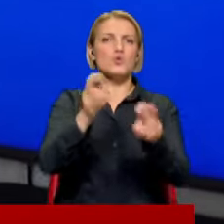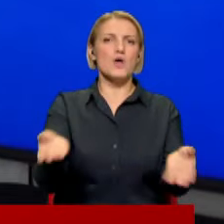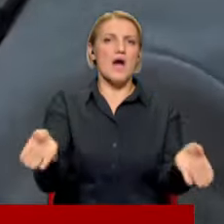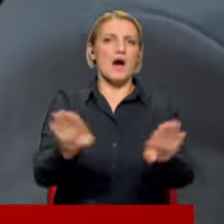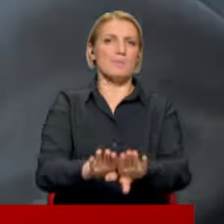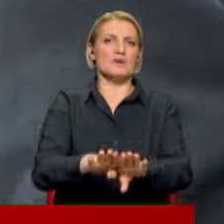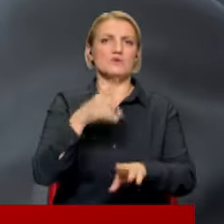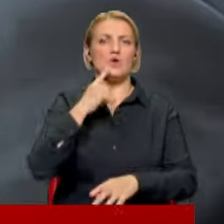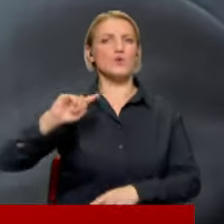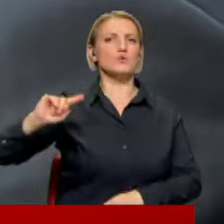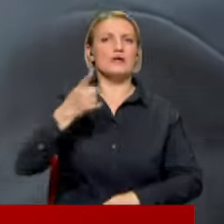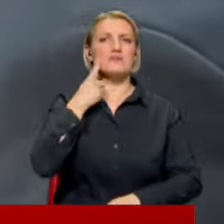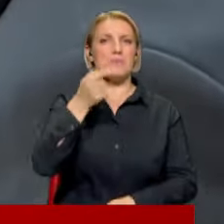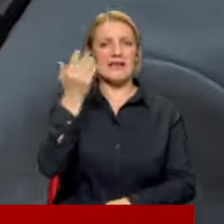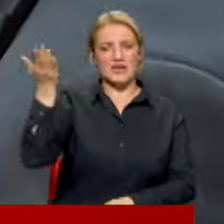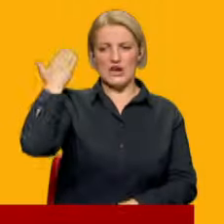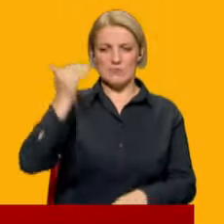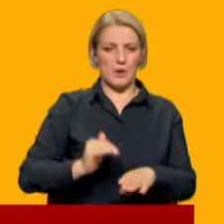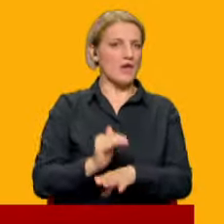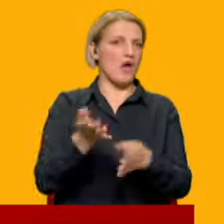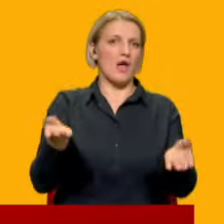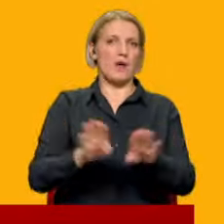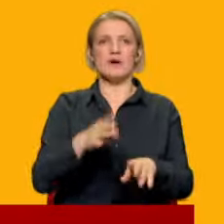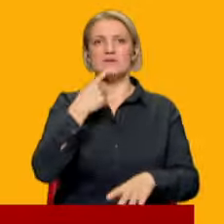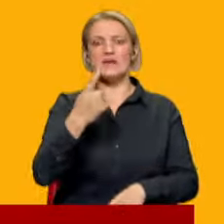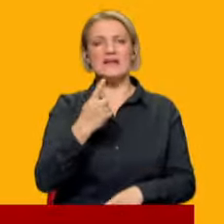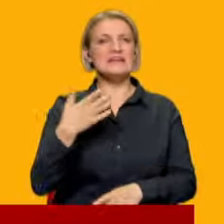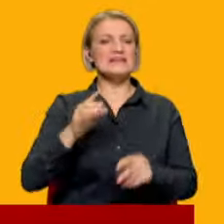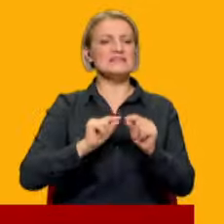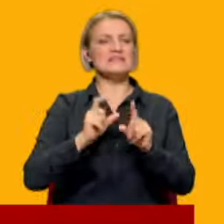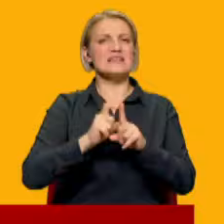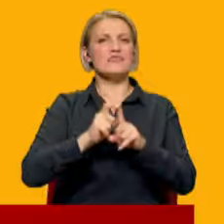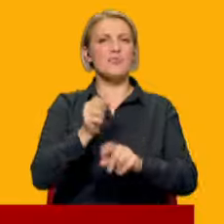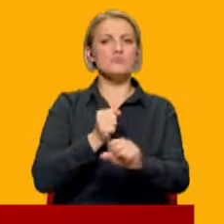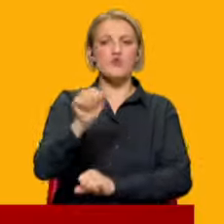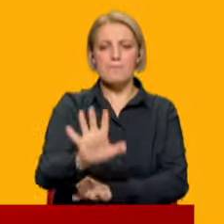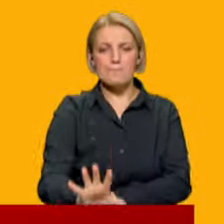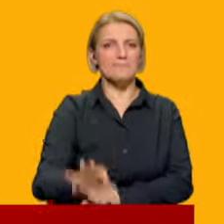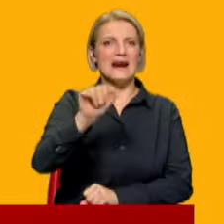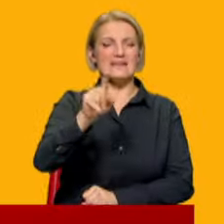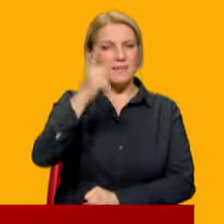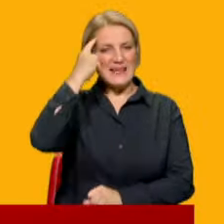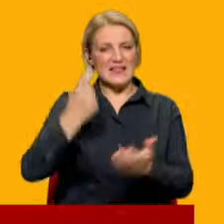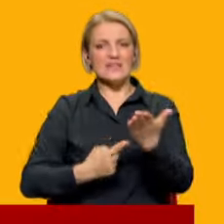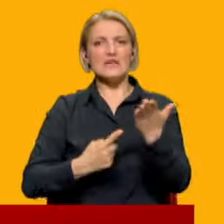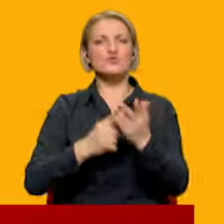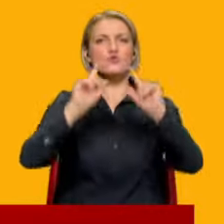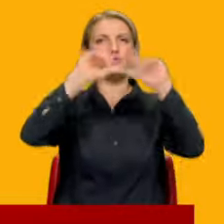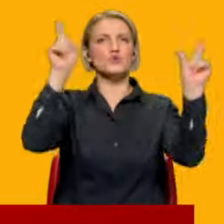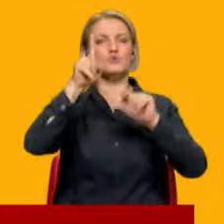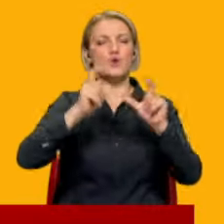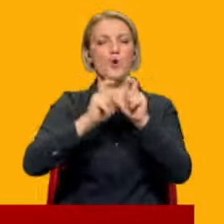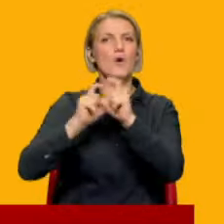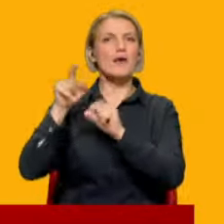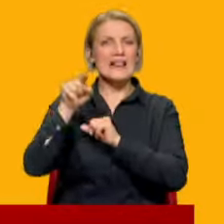bu konuyu Ulaştırma Bakanı geçmişte yaşandı kapandı dedi dezenformasyon la mücadele merkezi de bilgi teknolojileri kurumunun